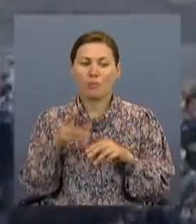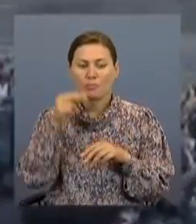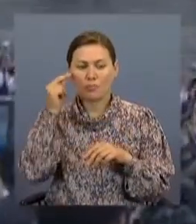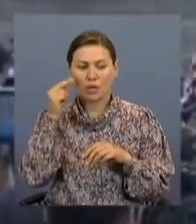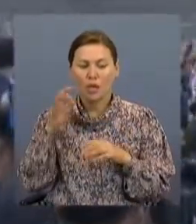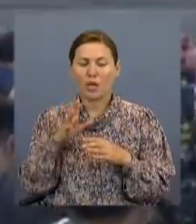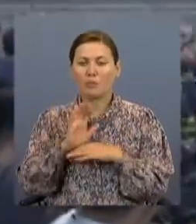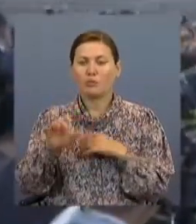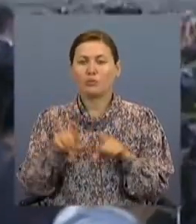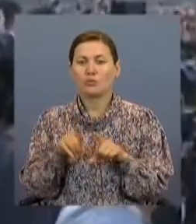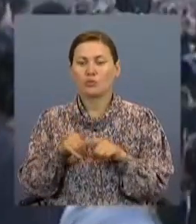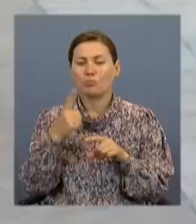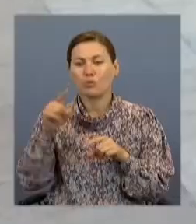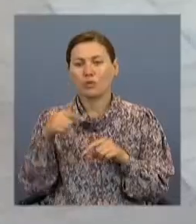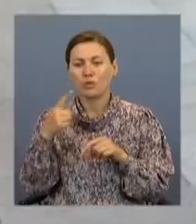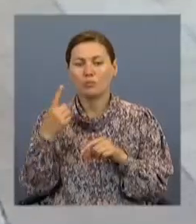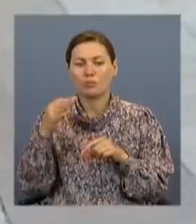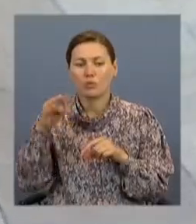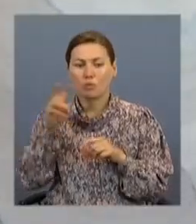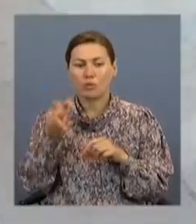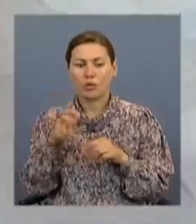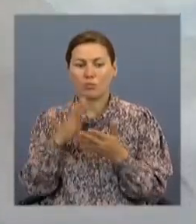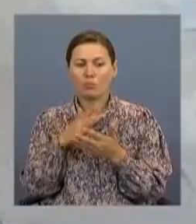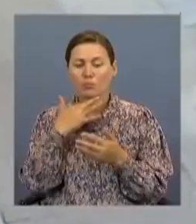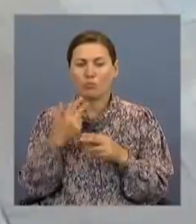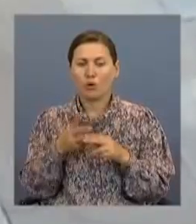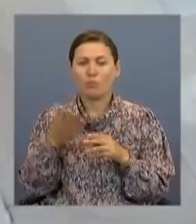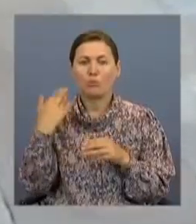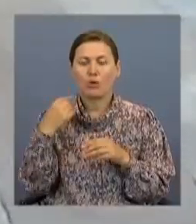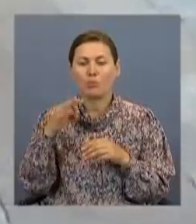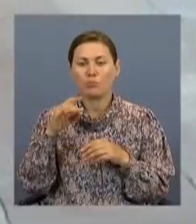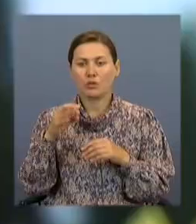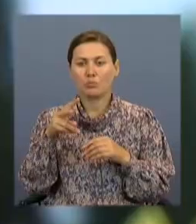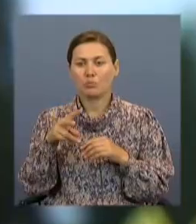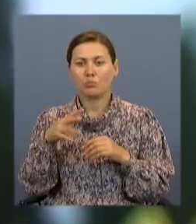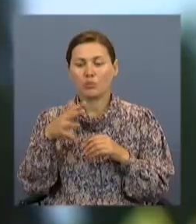Қытайға экспорт көлемі 1,1 миллиард долларға көп. Былтыр экспорт